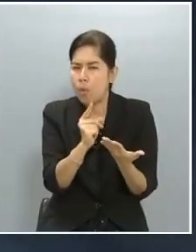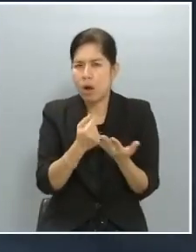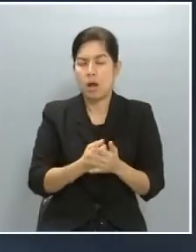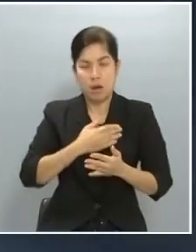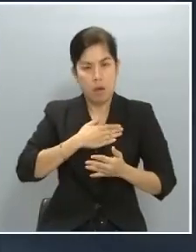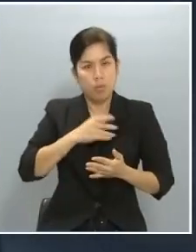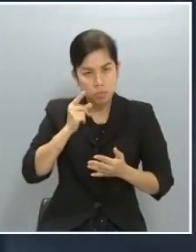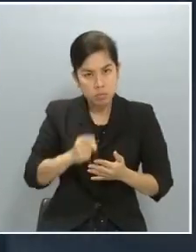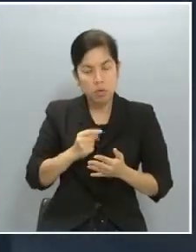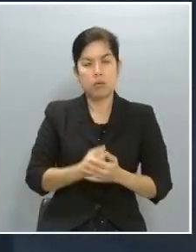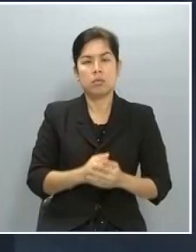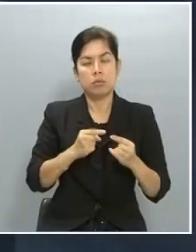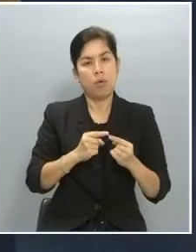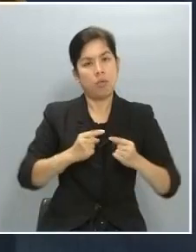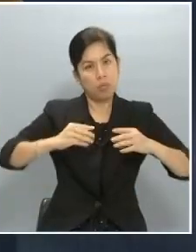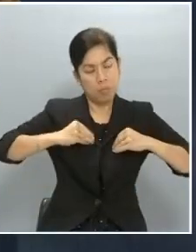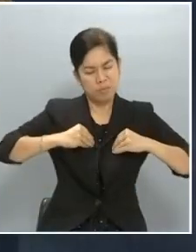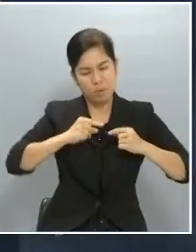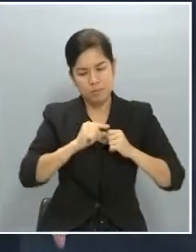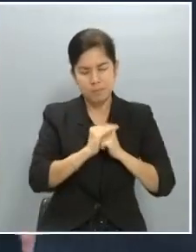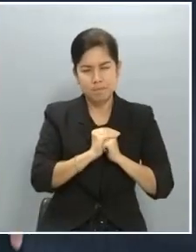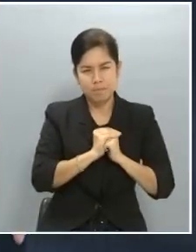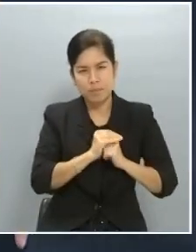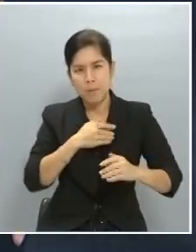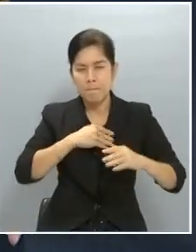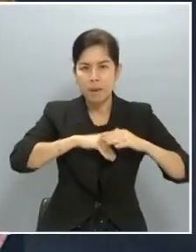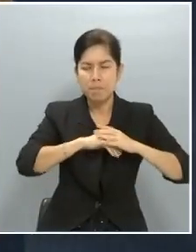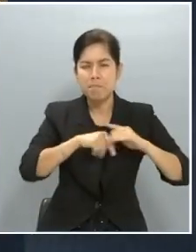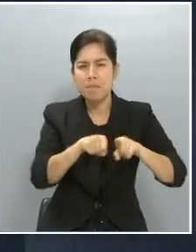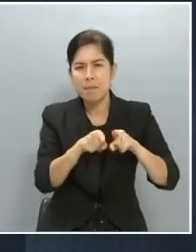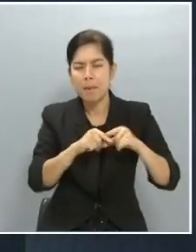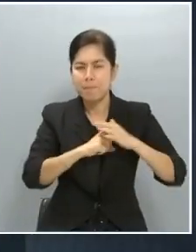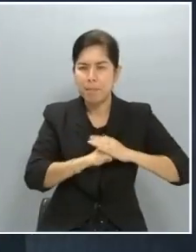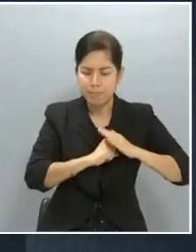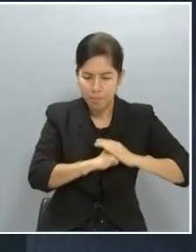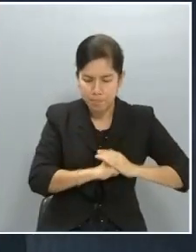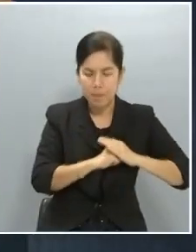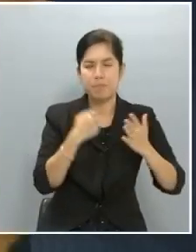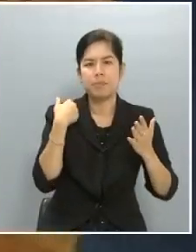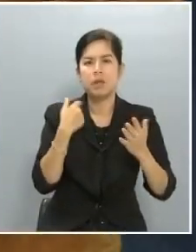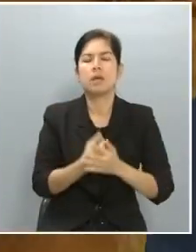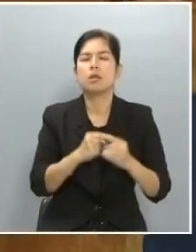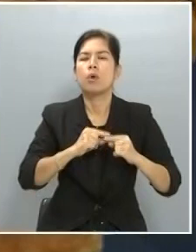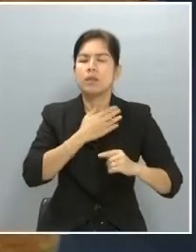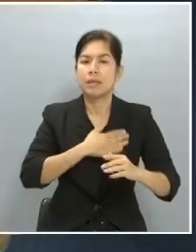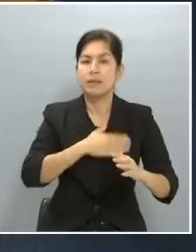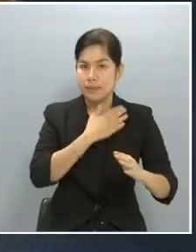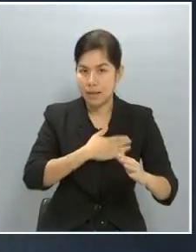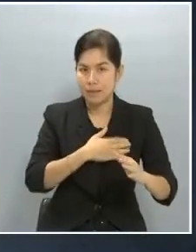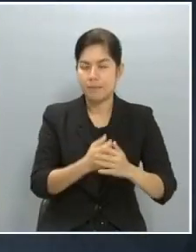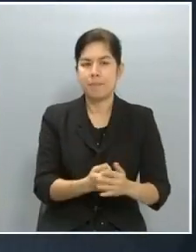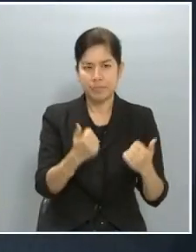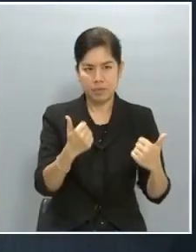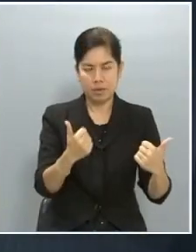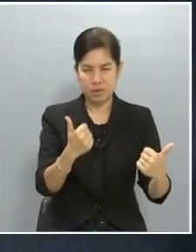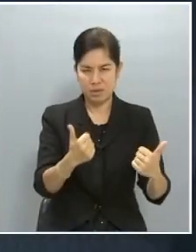มีหน้าที่เป็นมืออาชีพคุณต้องเก็บอารมณ์ตัวเองให้อยู่อันนี้ กูรูทุกคนแม้จะรักเขาแค่ไหนตอนนี้ต้องบอกเลยนะ